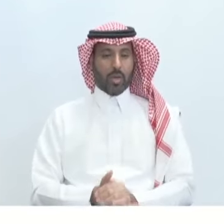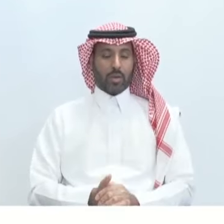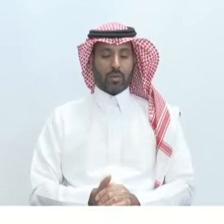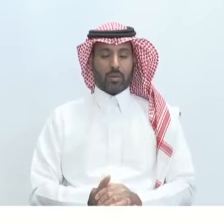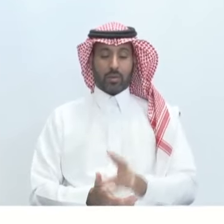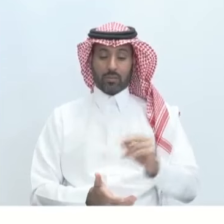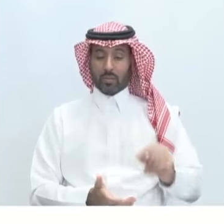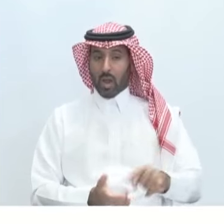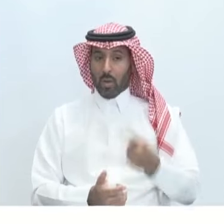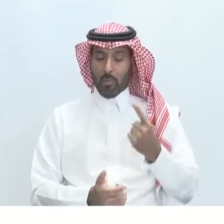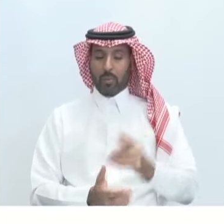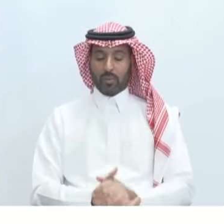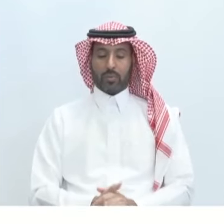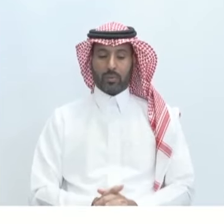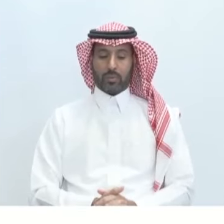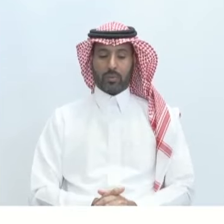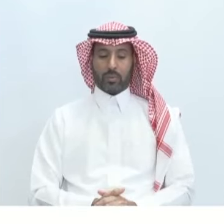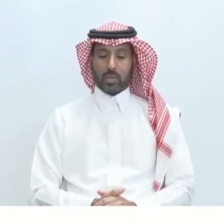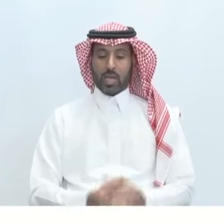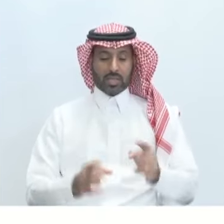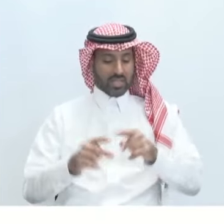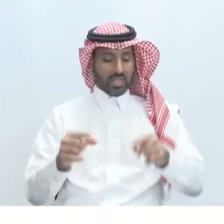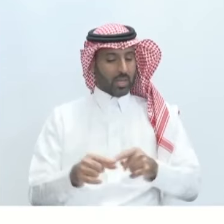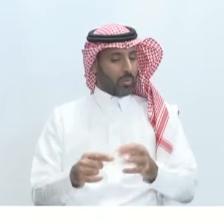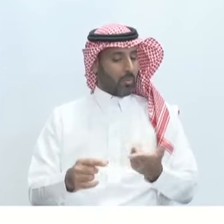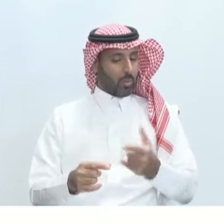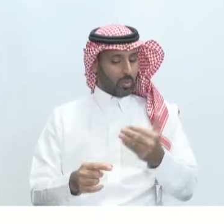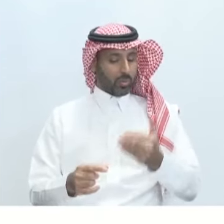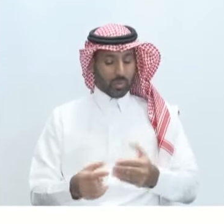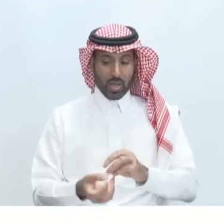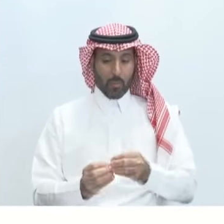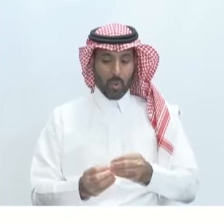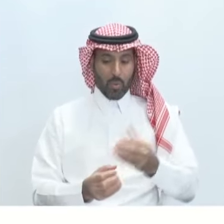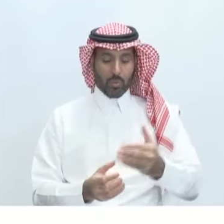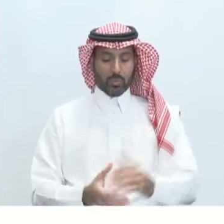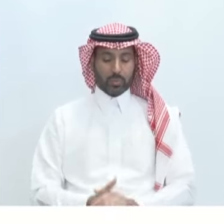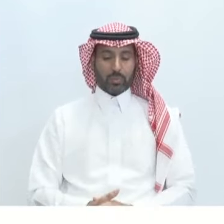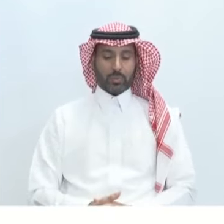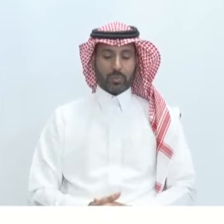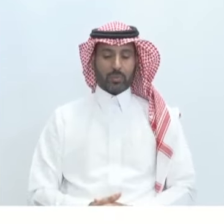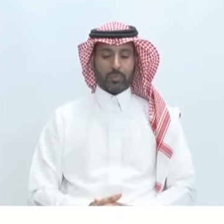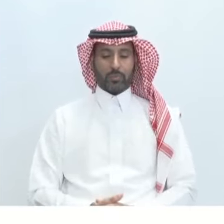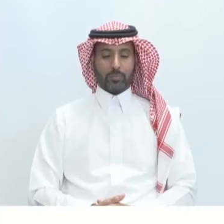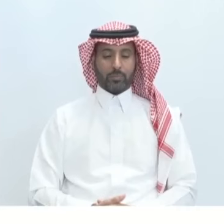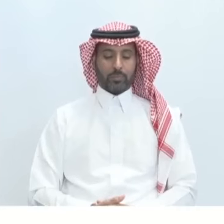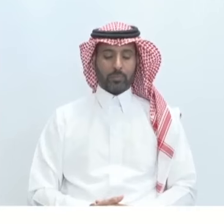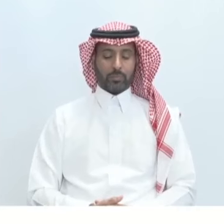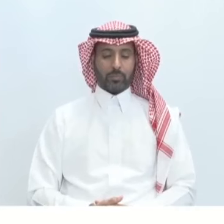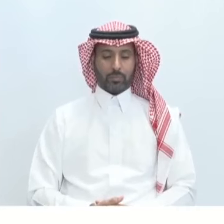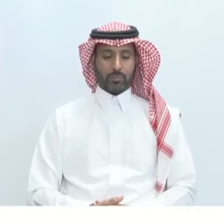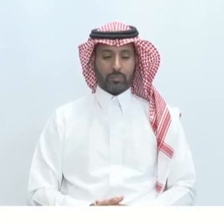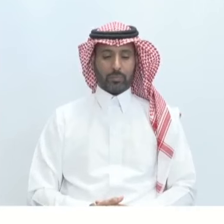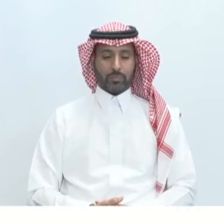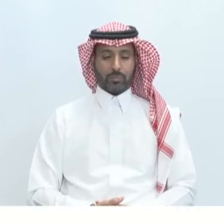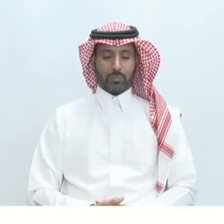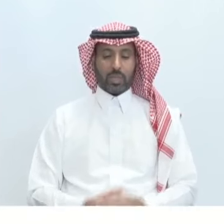اليه الرقم واحد ثم حدد شكل المربع للمنطقه الملونه كما يشير اليه رقم اثنان